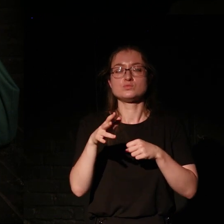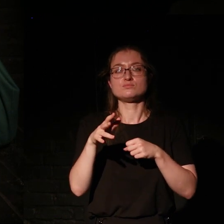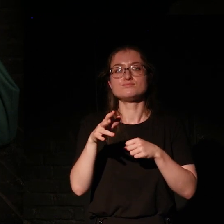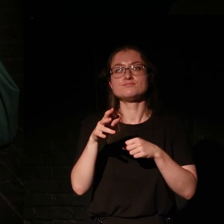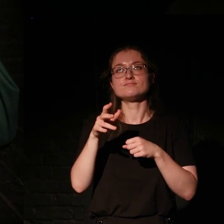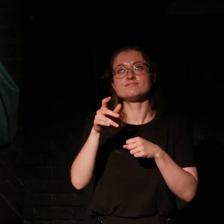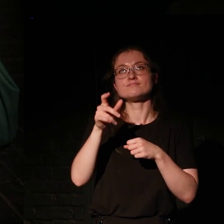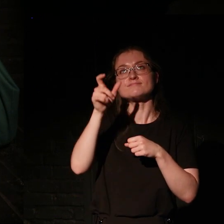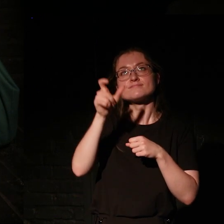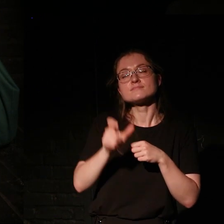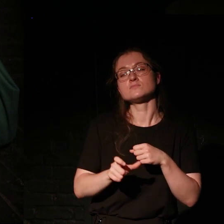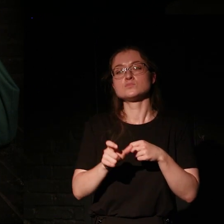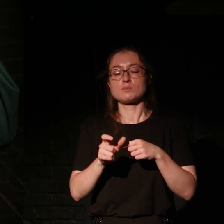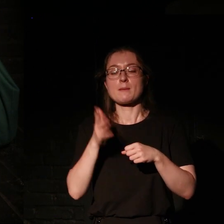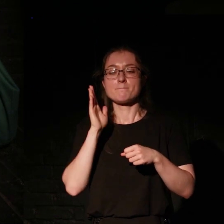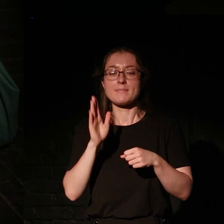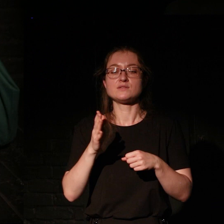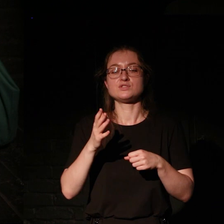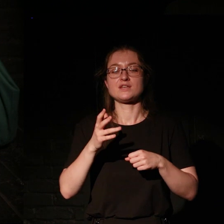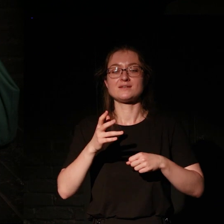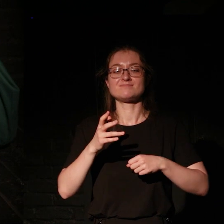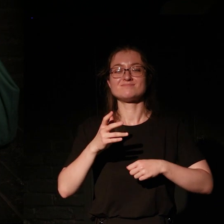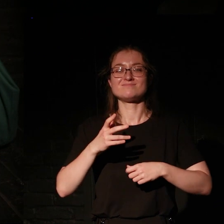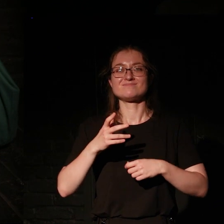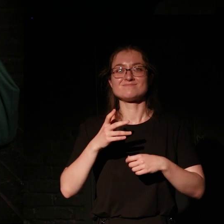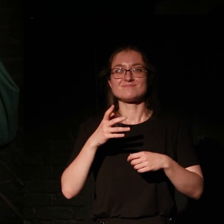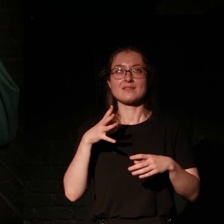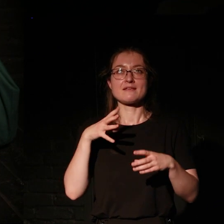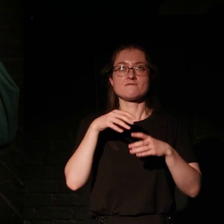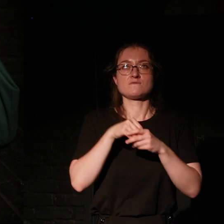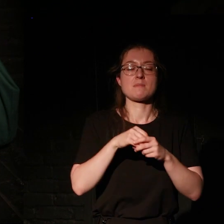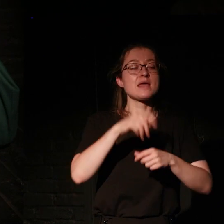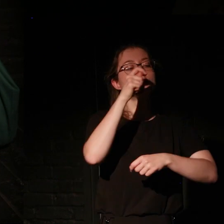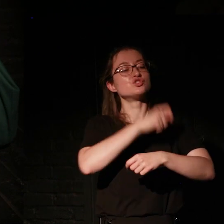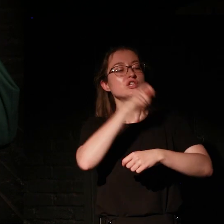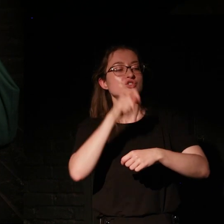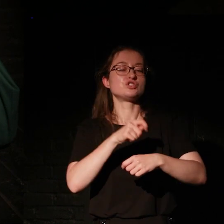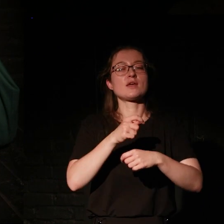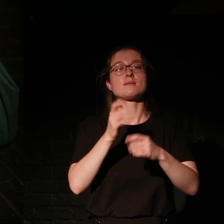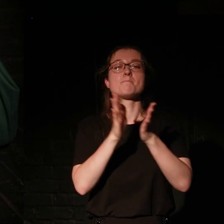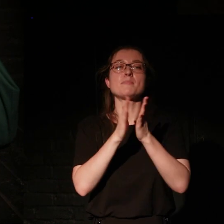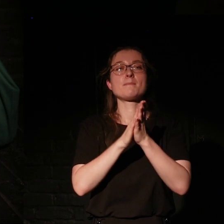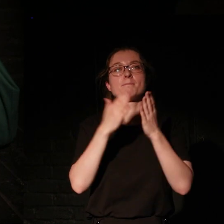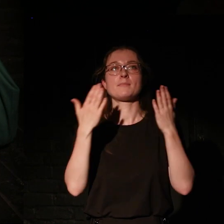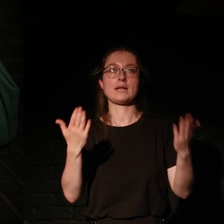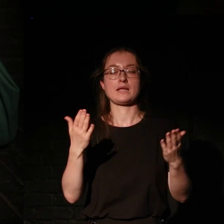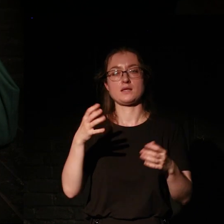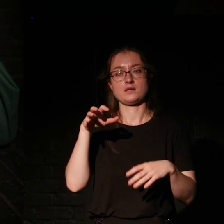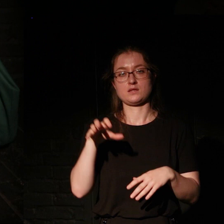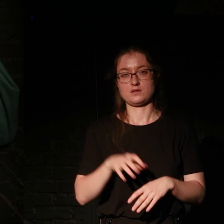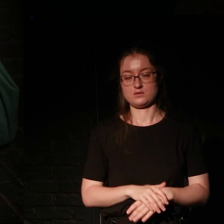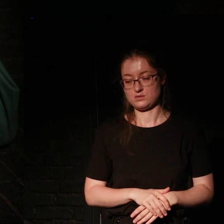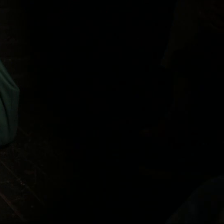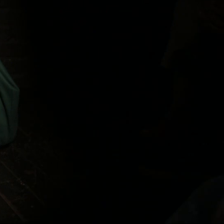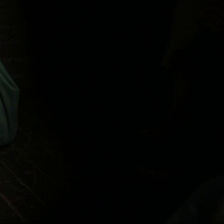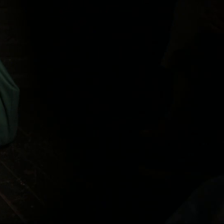Tak będzie reprezentował chrześcijaństwo biblijne. Jest tam taka pewna dyskredytacja podejść